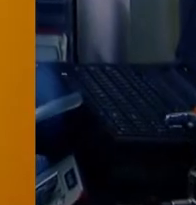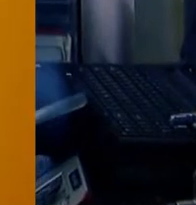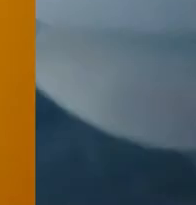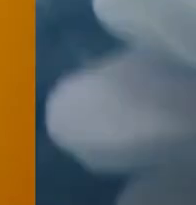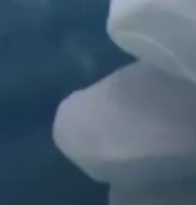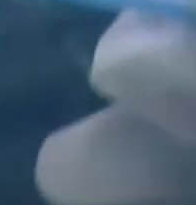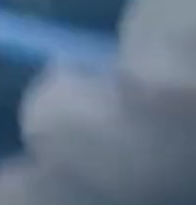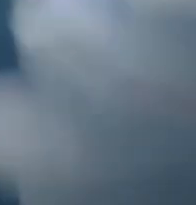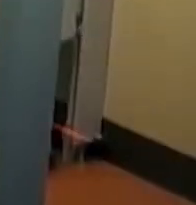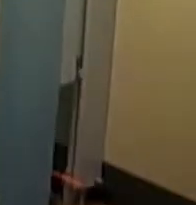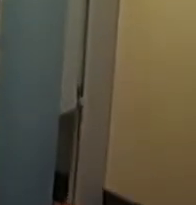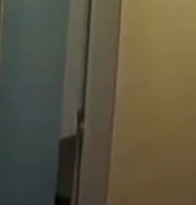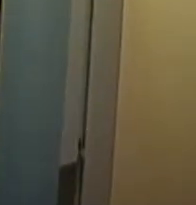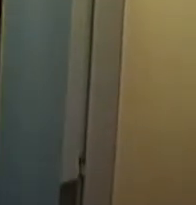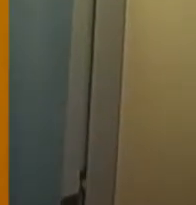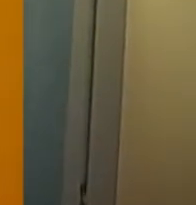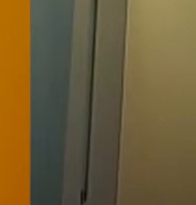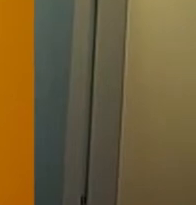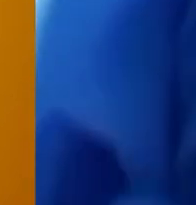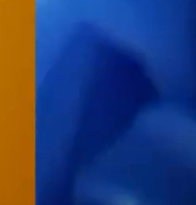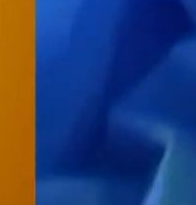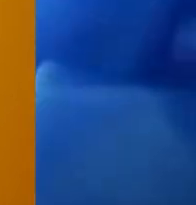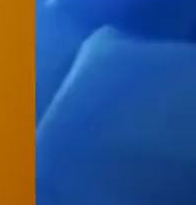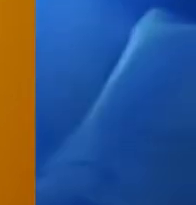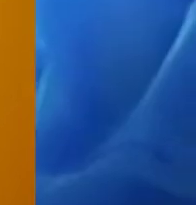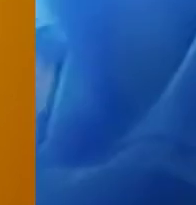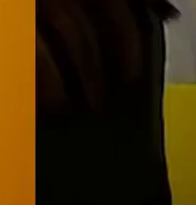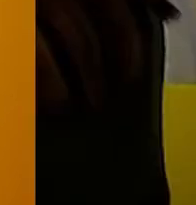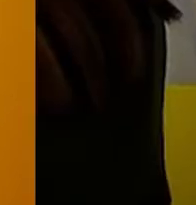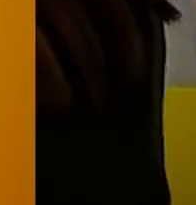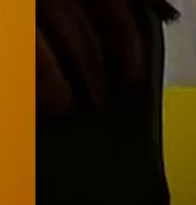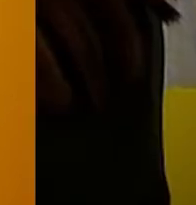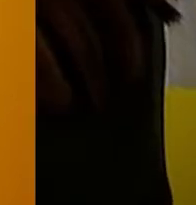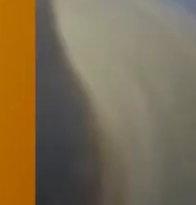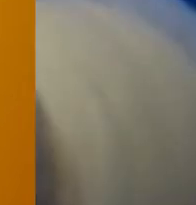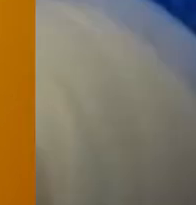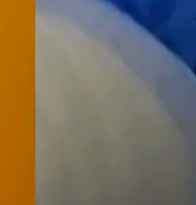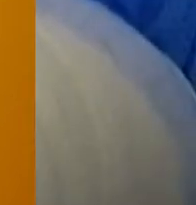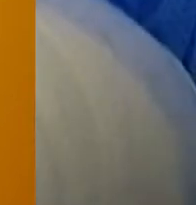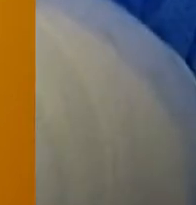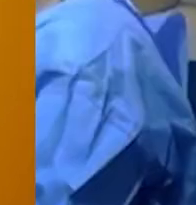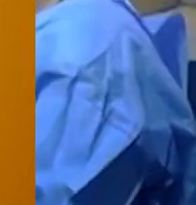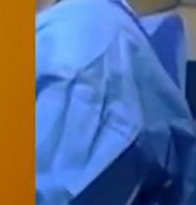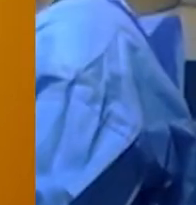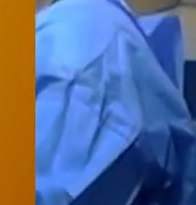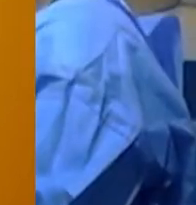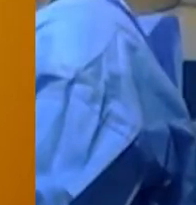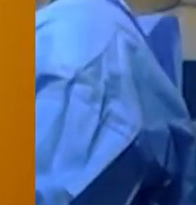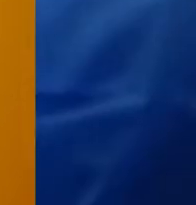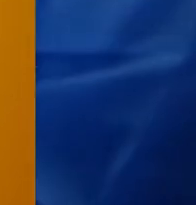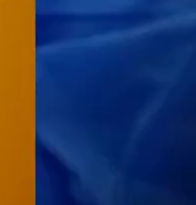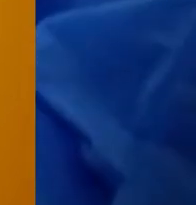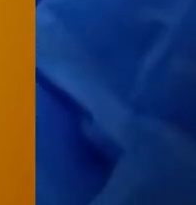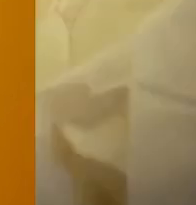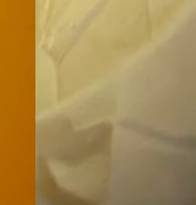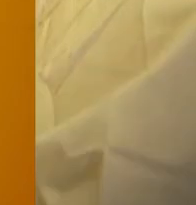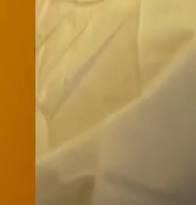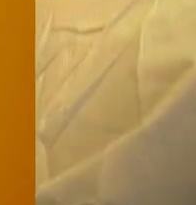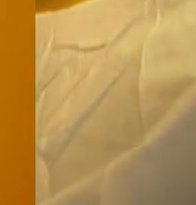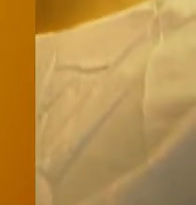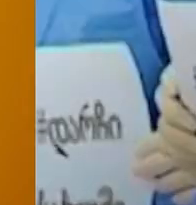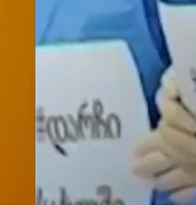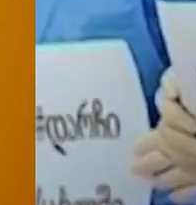ჯარისკაცები ამ არმიის ექიმები რომლებიც 24 საათიან რეჟიმში მუშაობთ ყველა ჩვენს კოლეგასთან ერთად იმისათვის